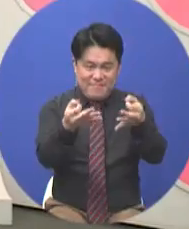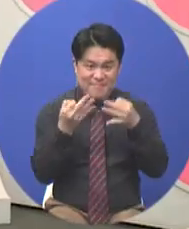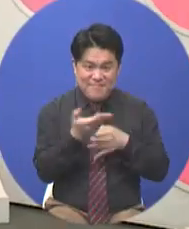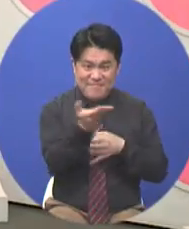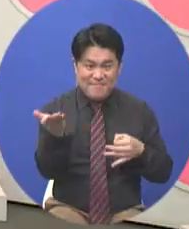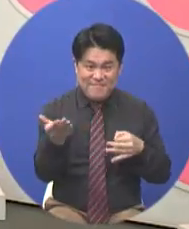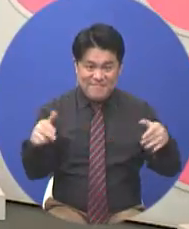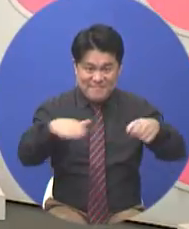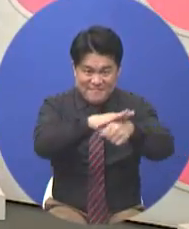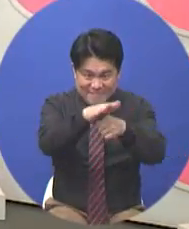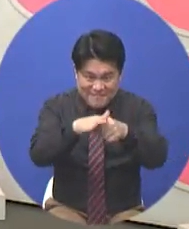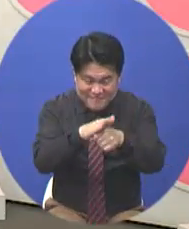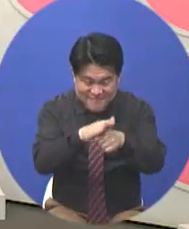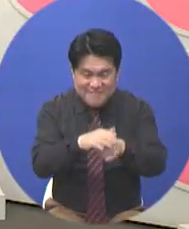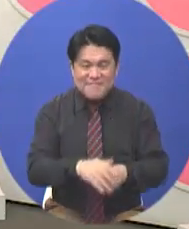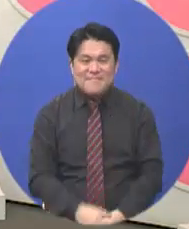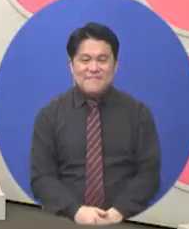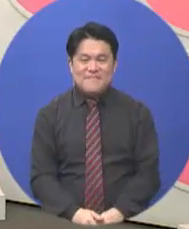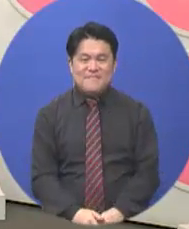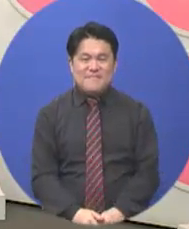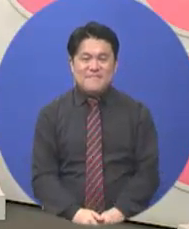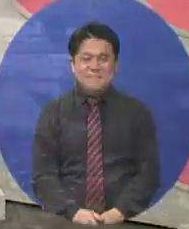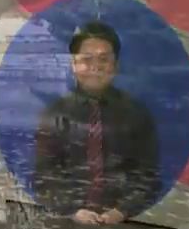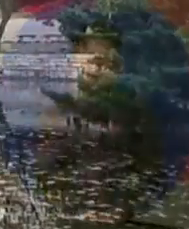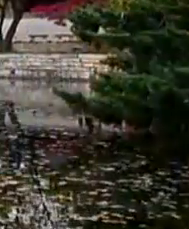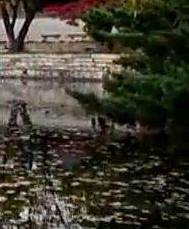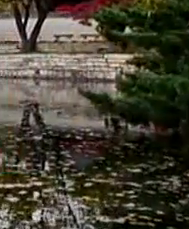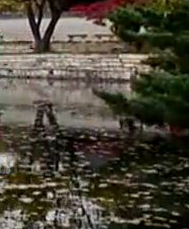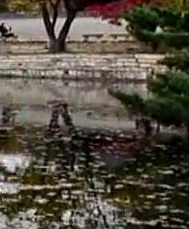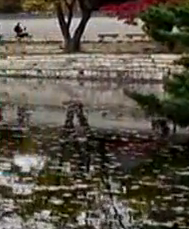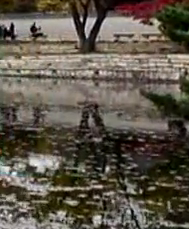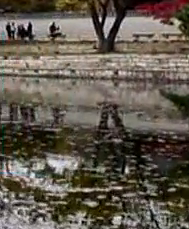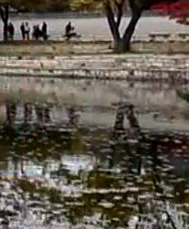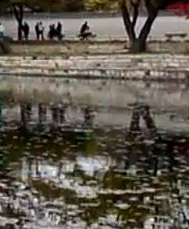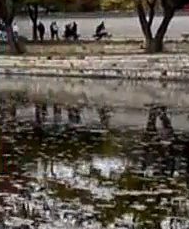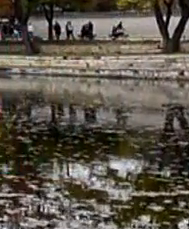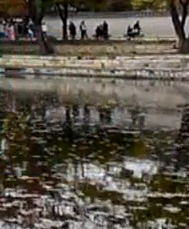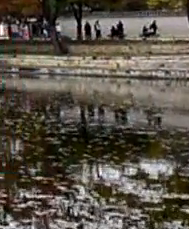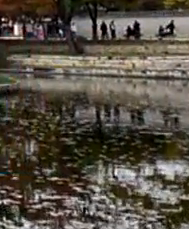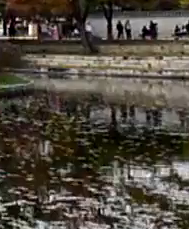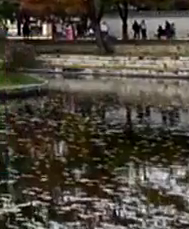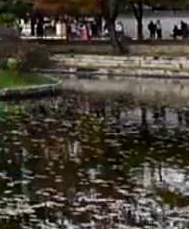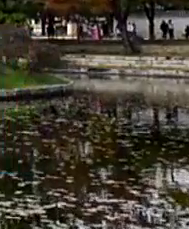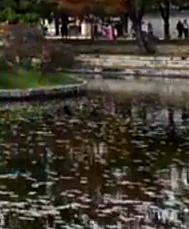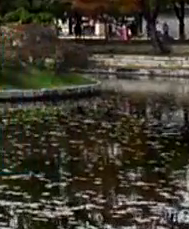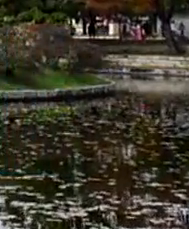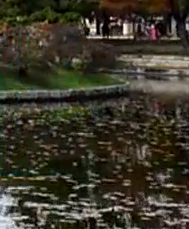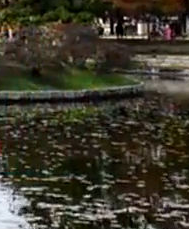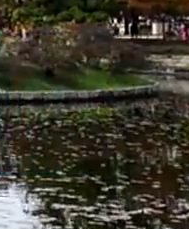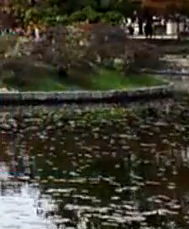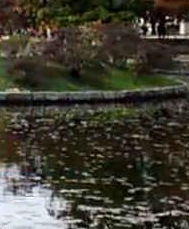시청자 여러분, 사랑합니다. 사랑합니다.